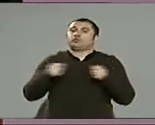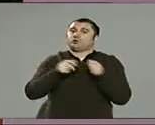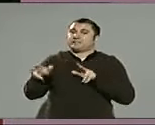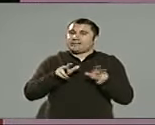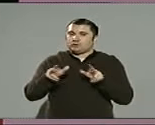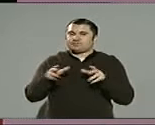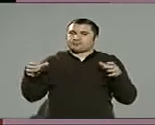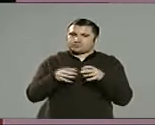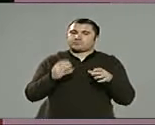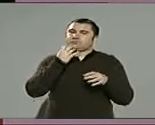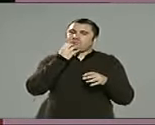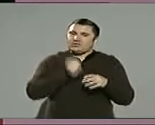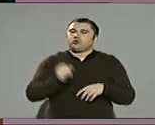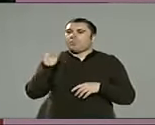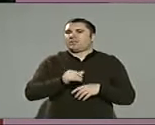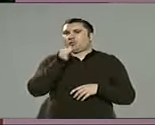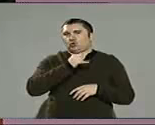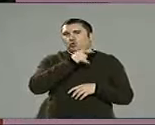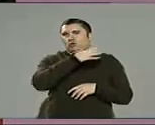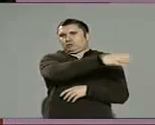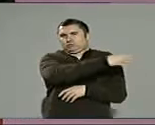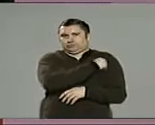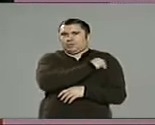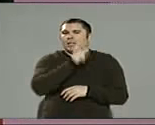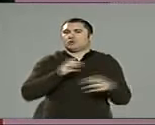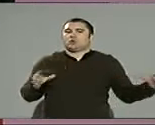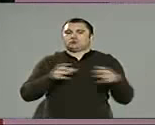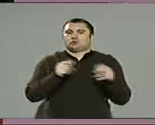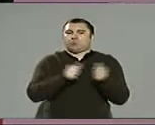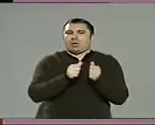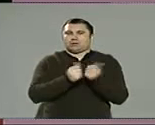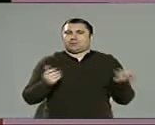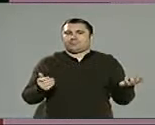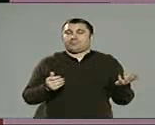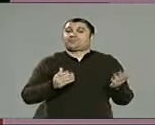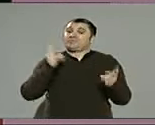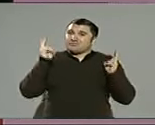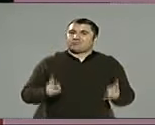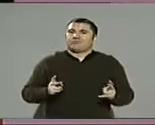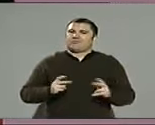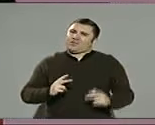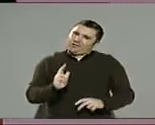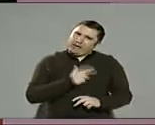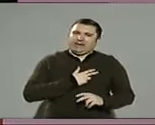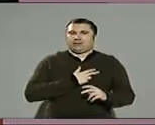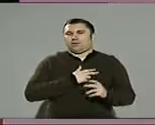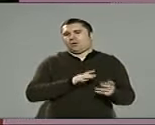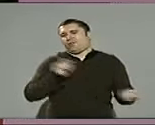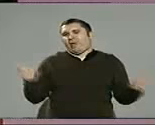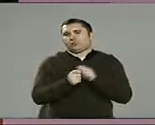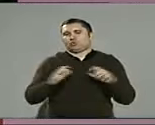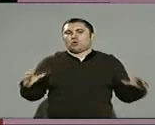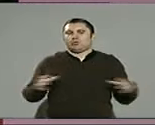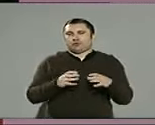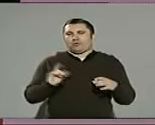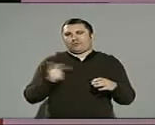Bundesregierung wollen wir mit den Grünen als Koalitionspartner. Das ist eine echte Veränderungskoalition und keine